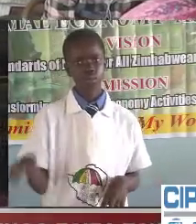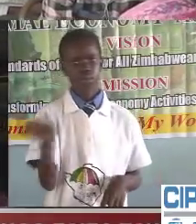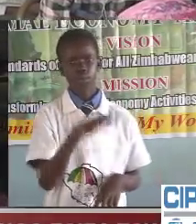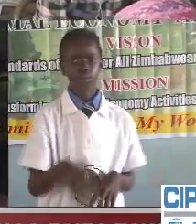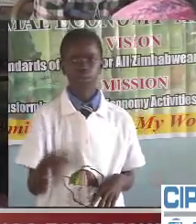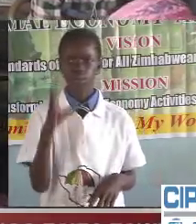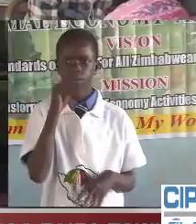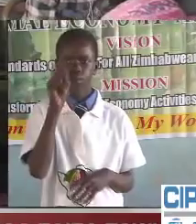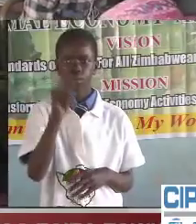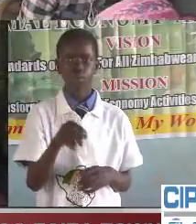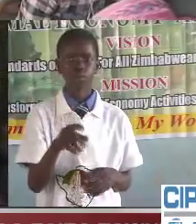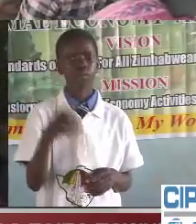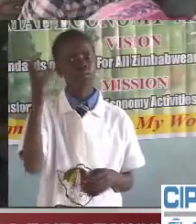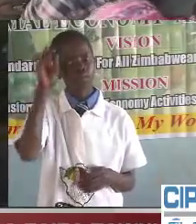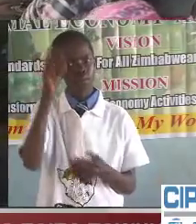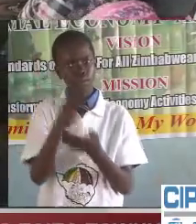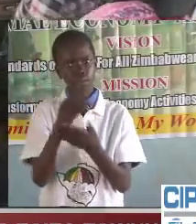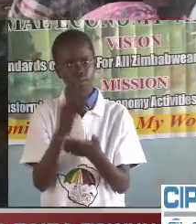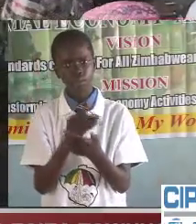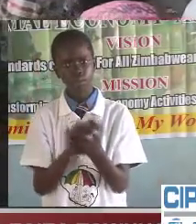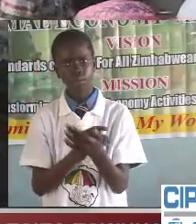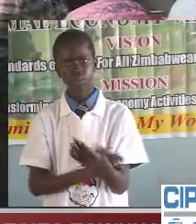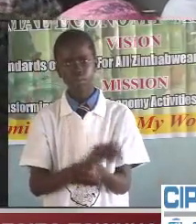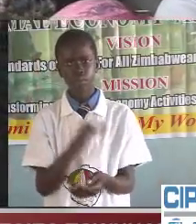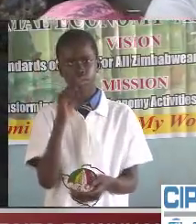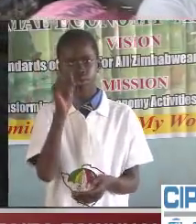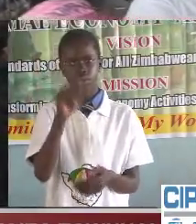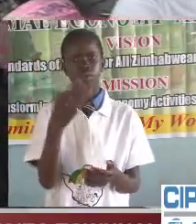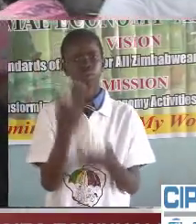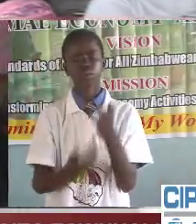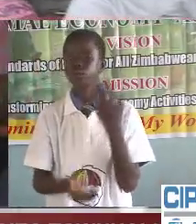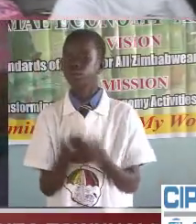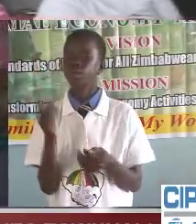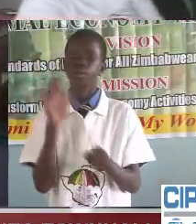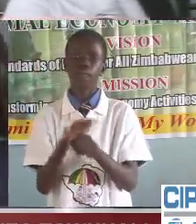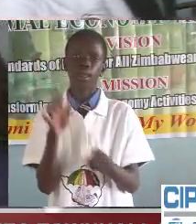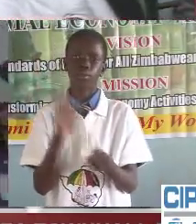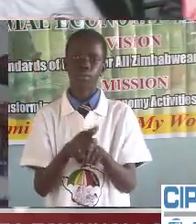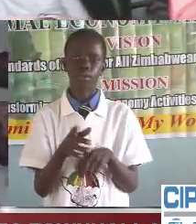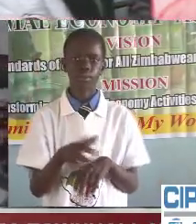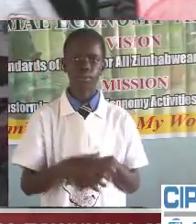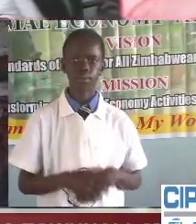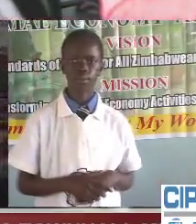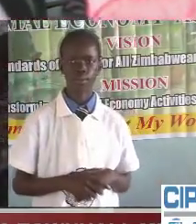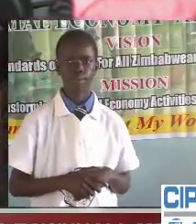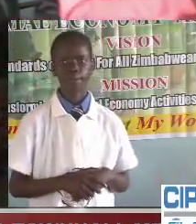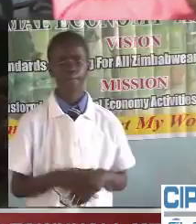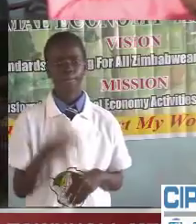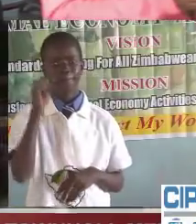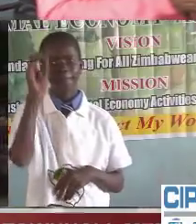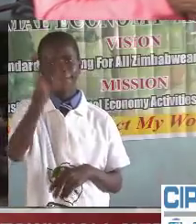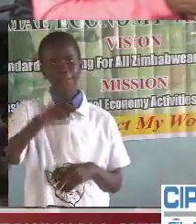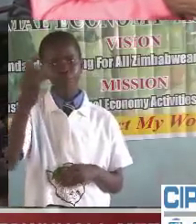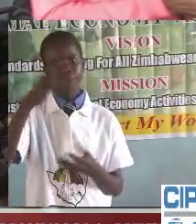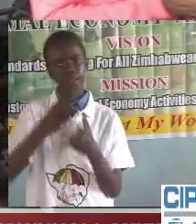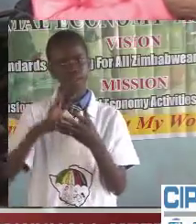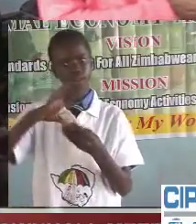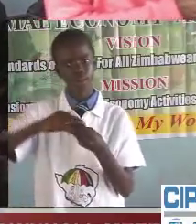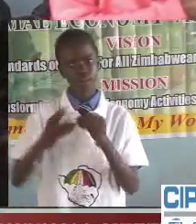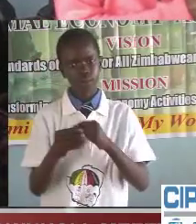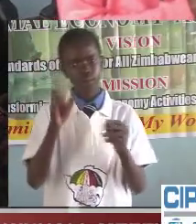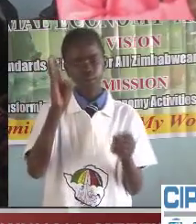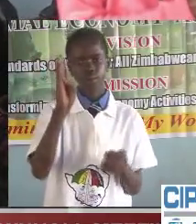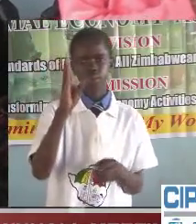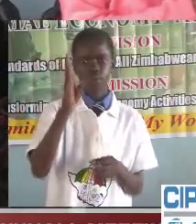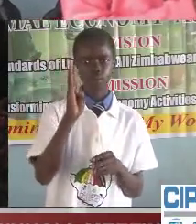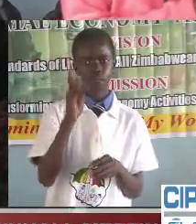Saka macandidates edu ari pano nhasi ndinoziva kuti tine matambudziko akawanda chaizvo ekuti vagadzirise, asi nyaya